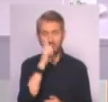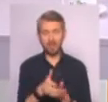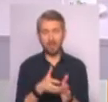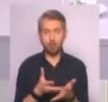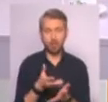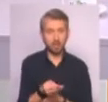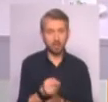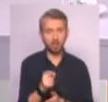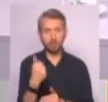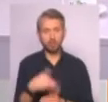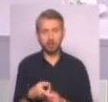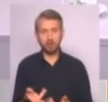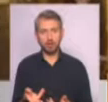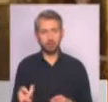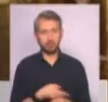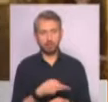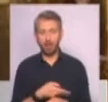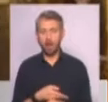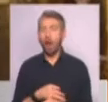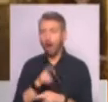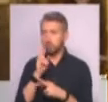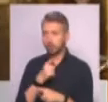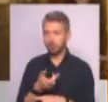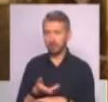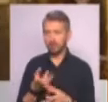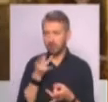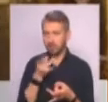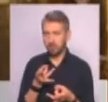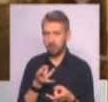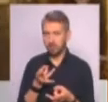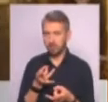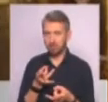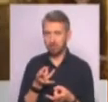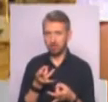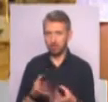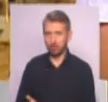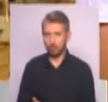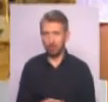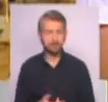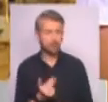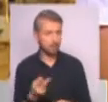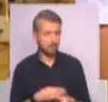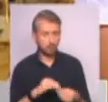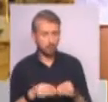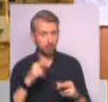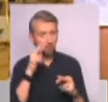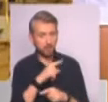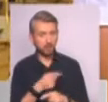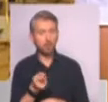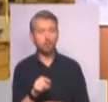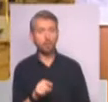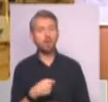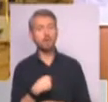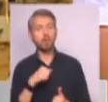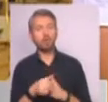доплатила, її вже відповідно... А помилити зараз не важко, виходячи з тих квитанцій, які присилають. Взагалі без проблем. Тому, ну, я,